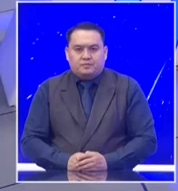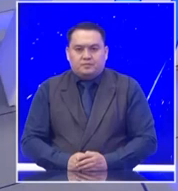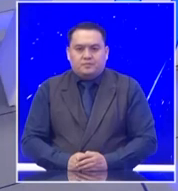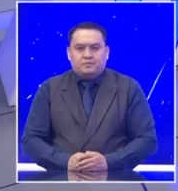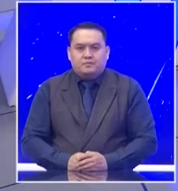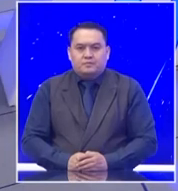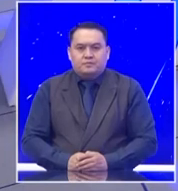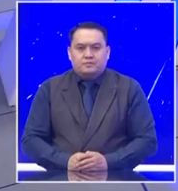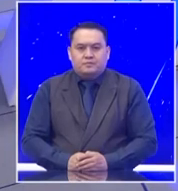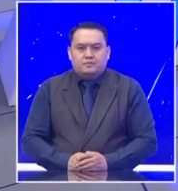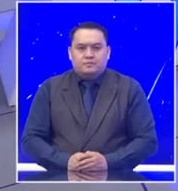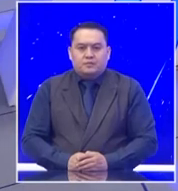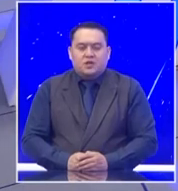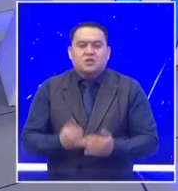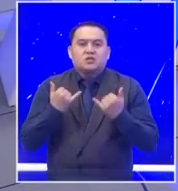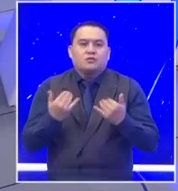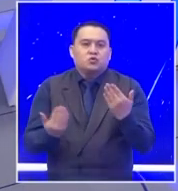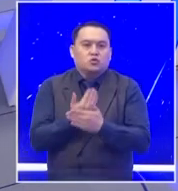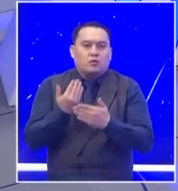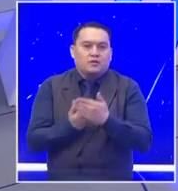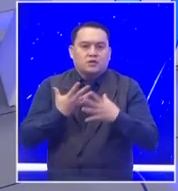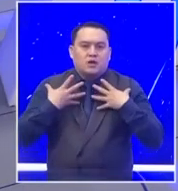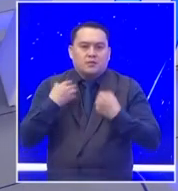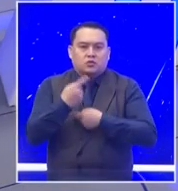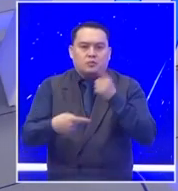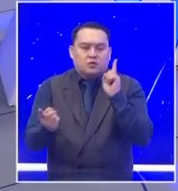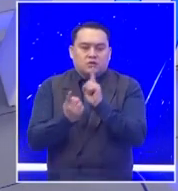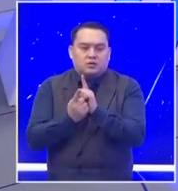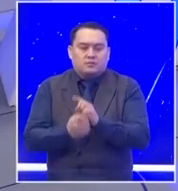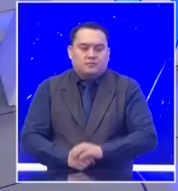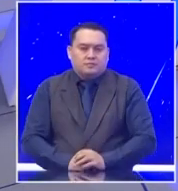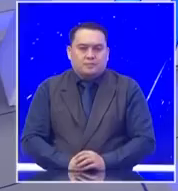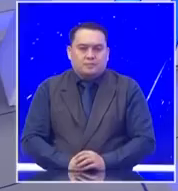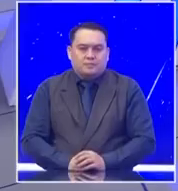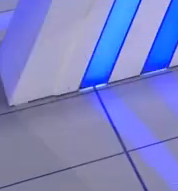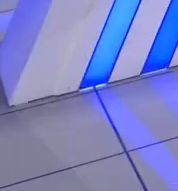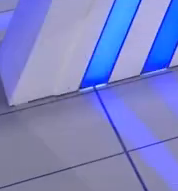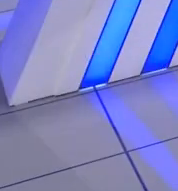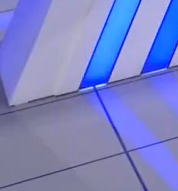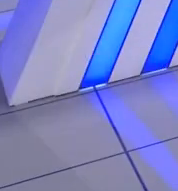Это была вся информация к этому часу. Спасибо за внимание. До свидания.